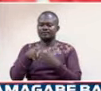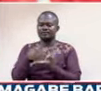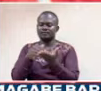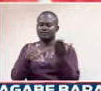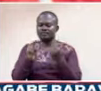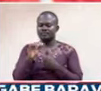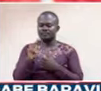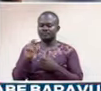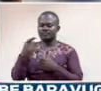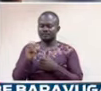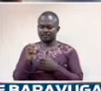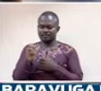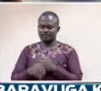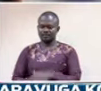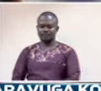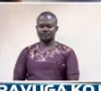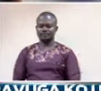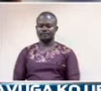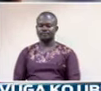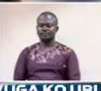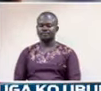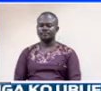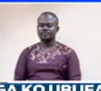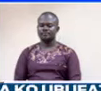ya Kibungo Jean-Pierre Kagabo i Kigali